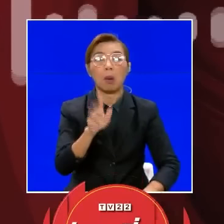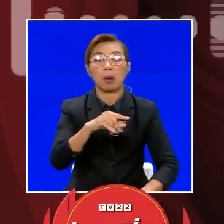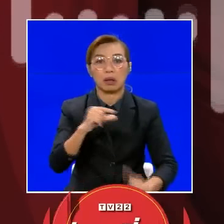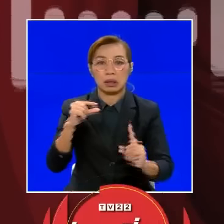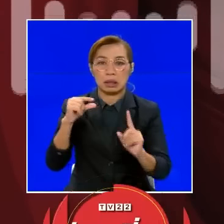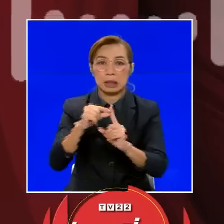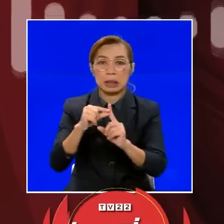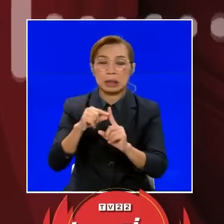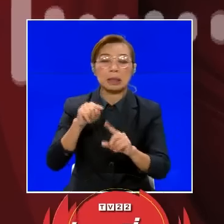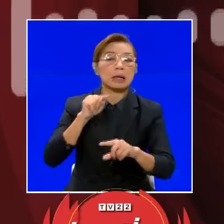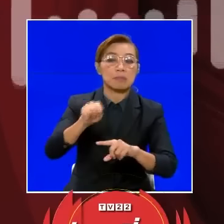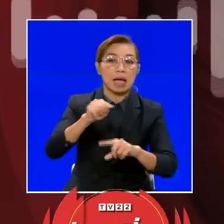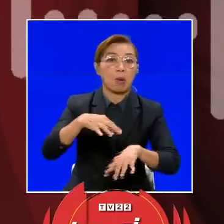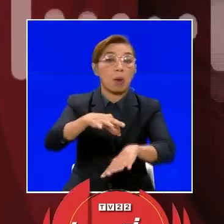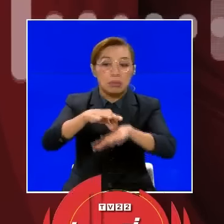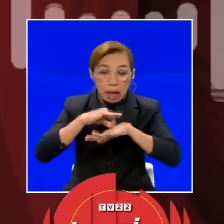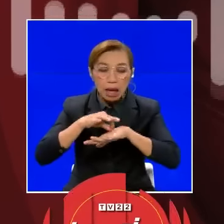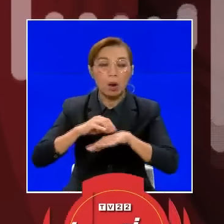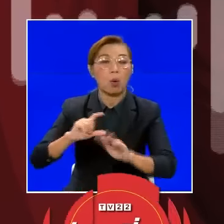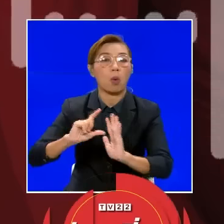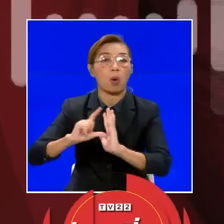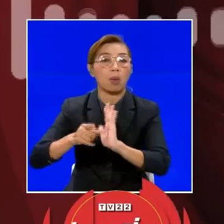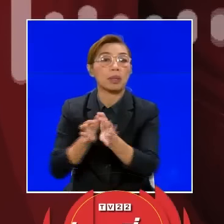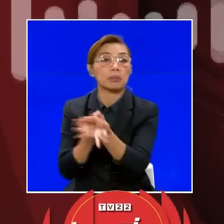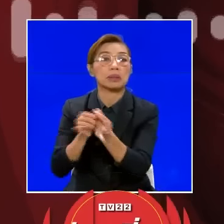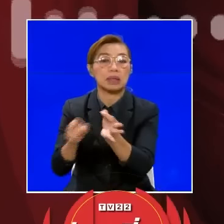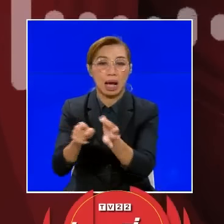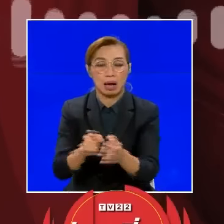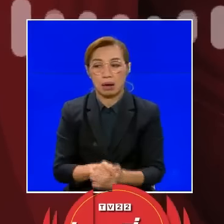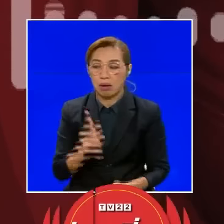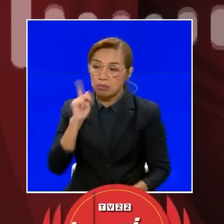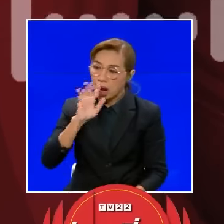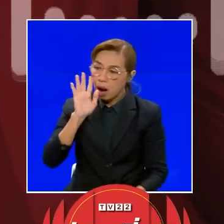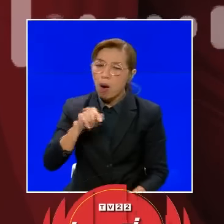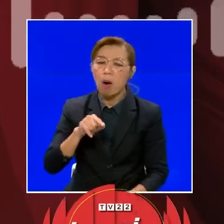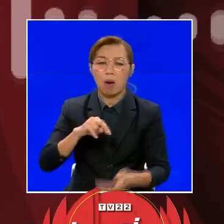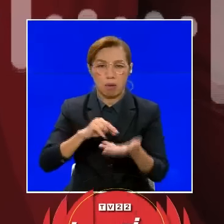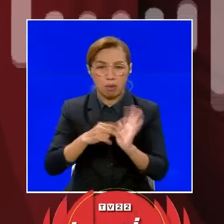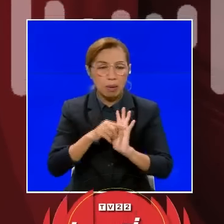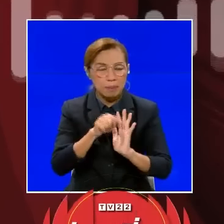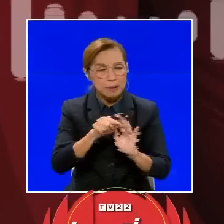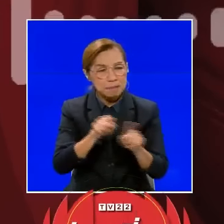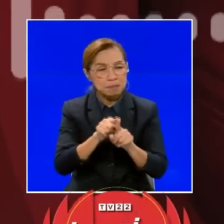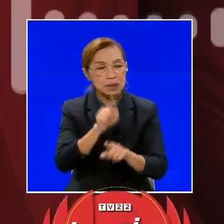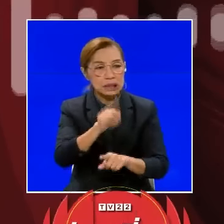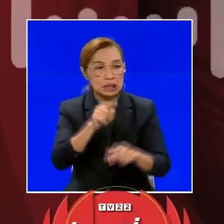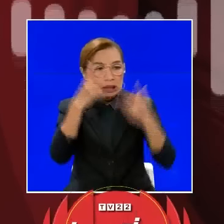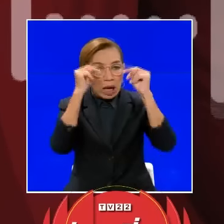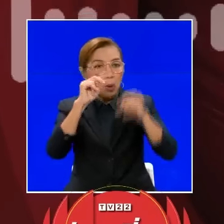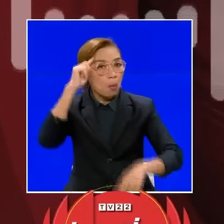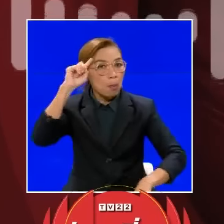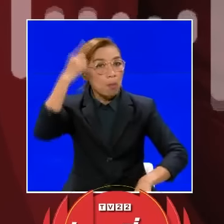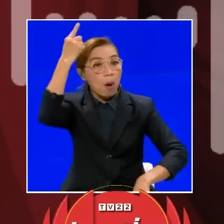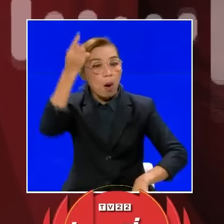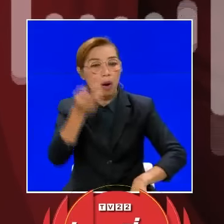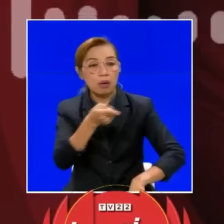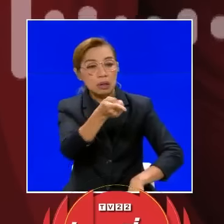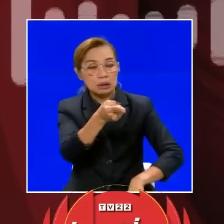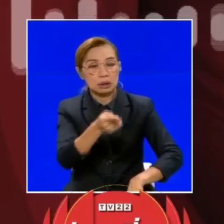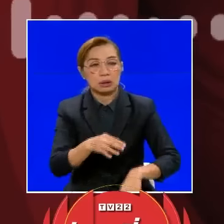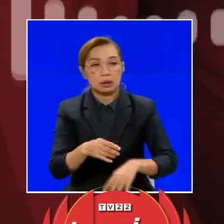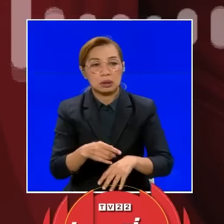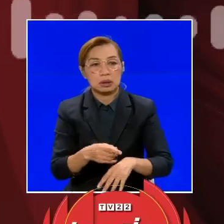ำดับเหตุการณ์เนี่ยก็คือเหมือนยังไงดีเหมือนว่าท่านนายกไม่ได้ว่าเสนอขอท่านอาจารย์ไปทำหน้า